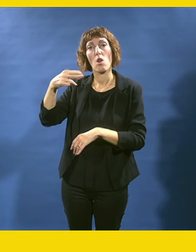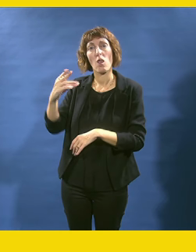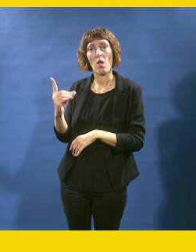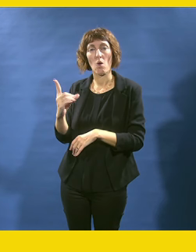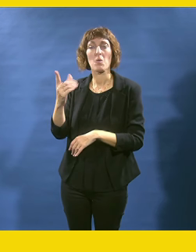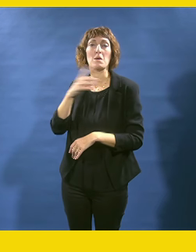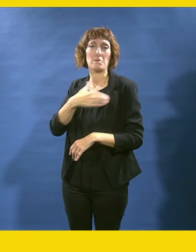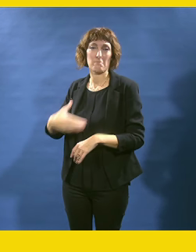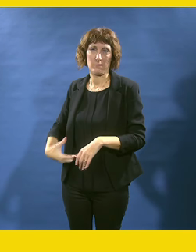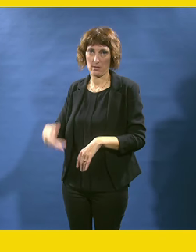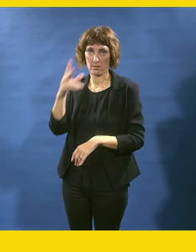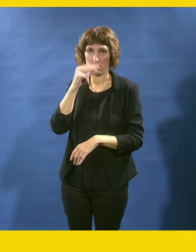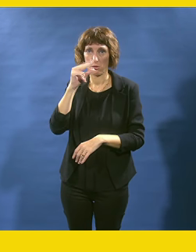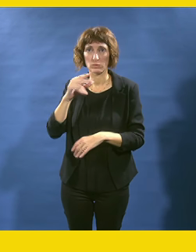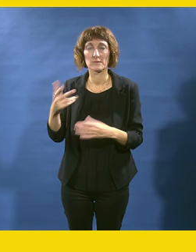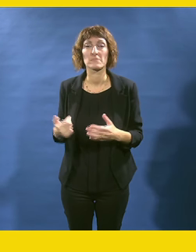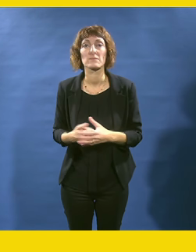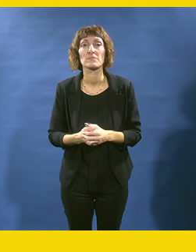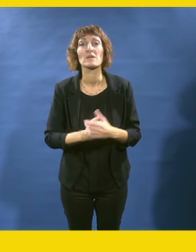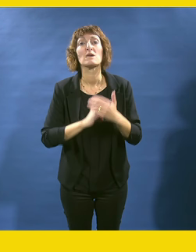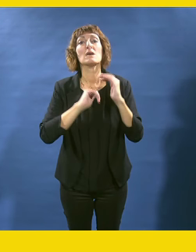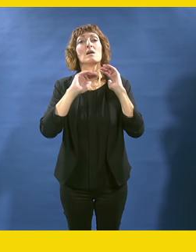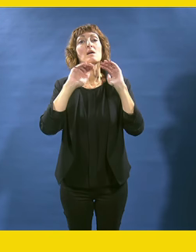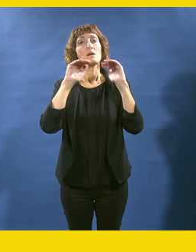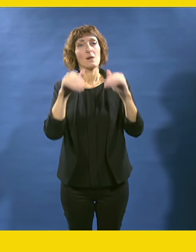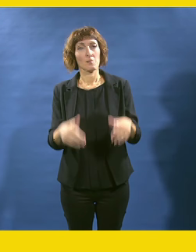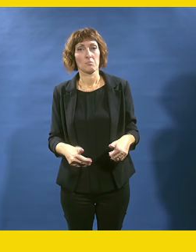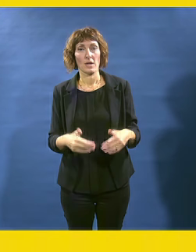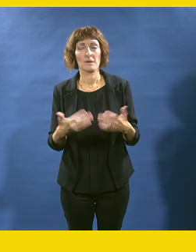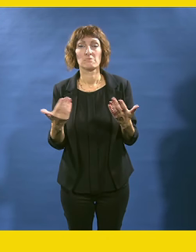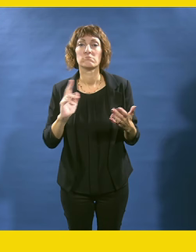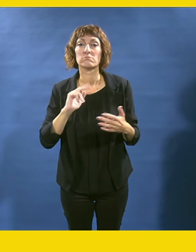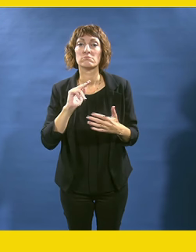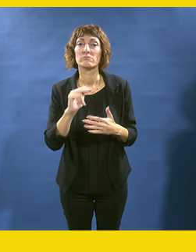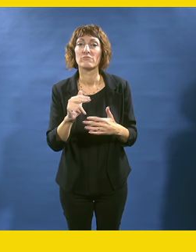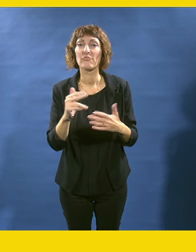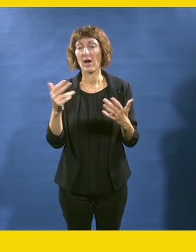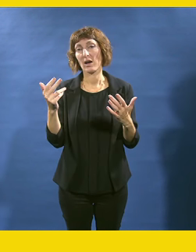Nantes. Et puis ensuite, on aura l'occasion de voir